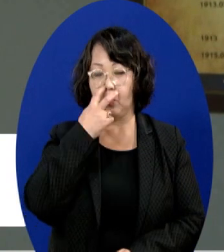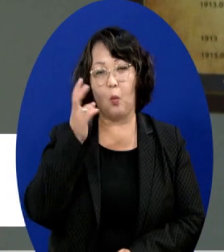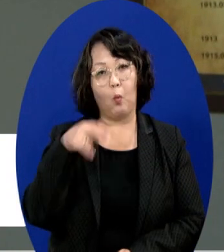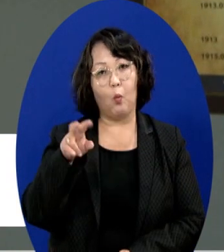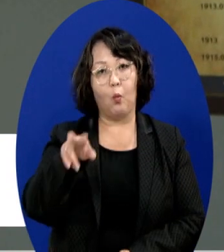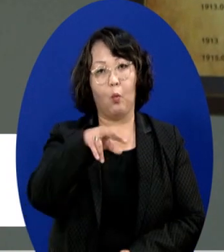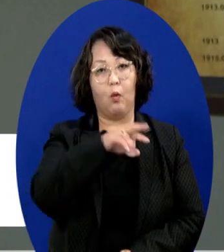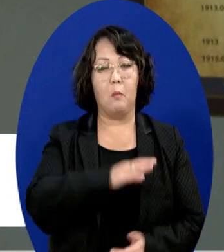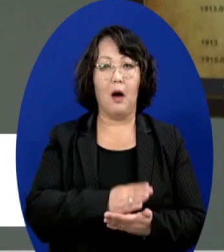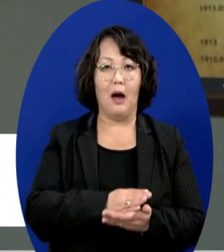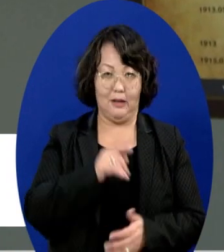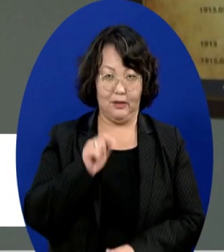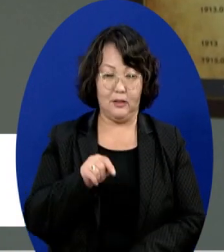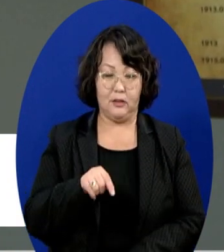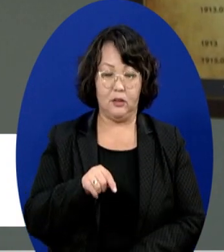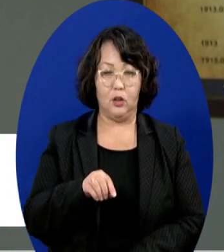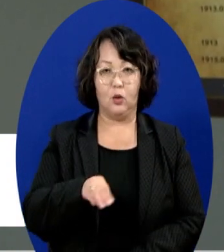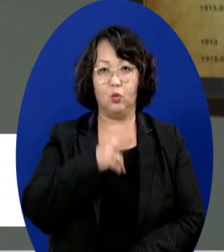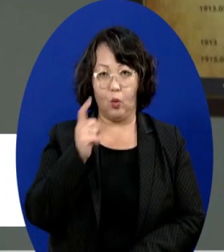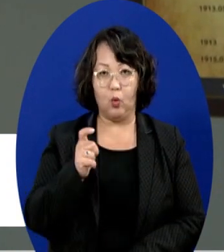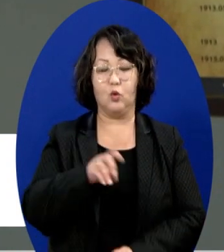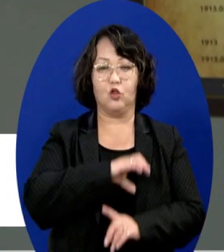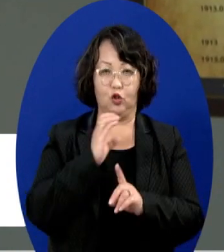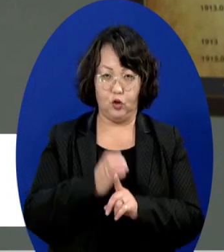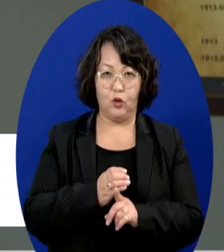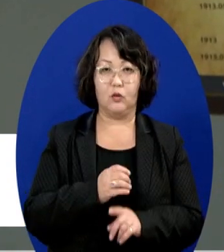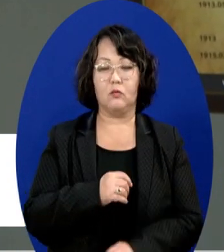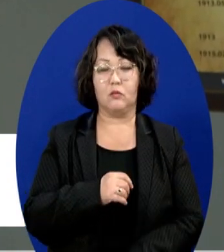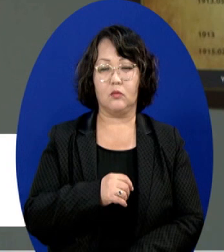Аа тэгээд үүгээрээ бол бид нэр түүх соёл те одоо